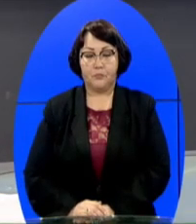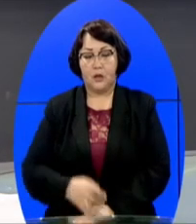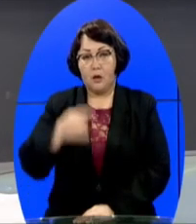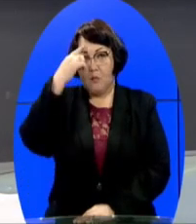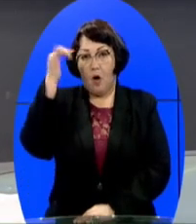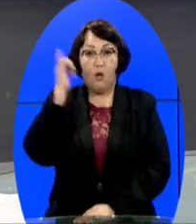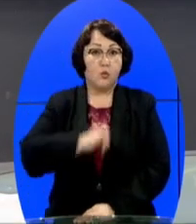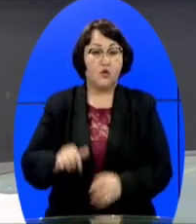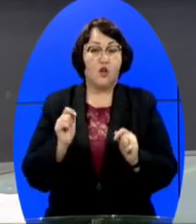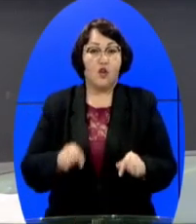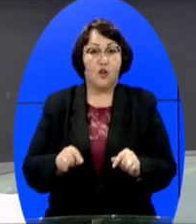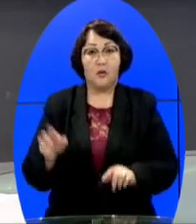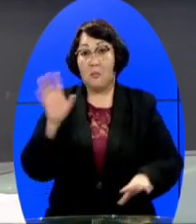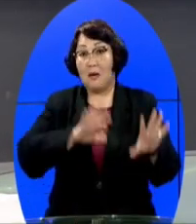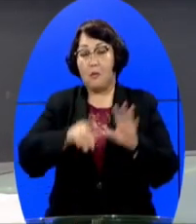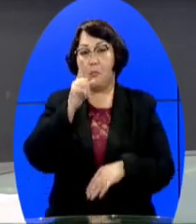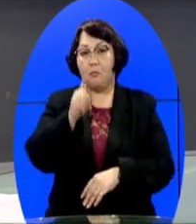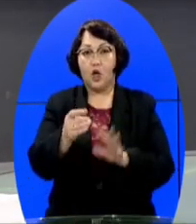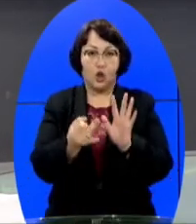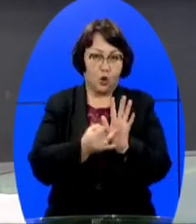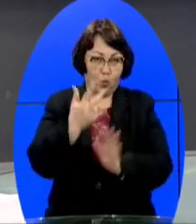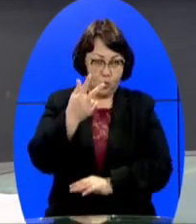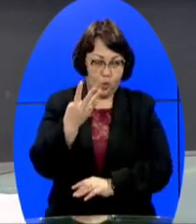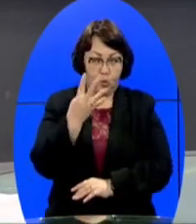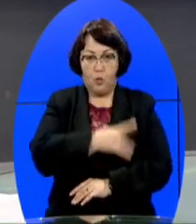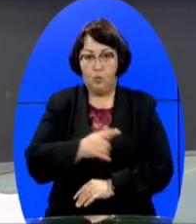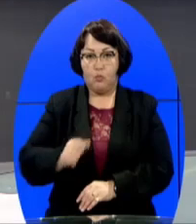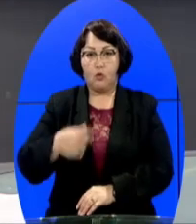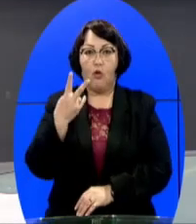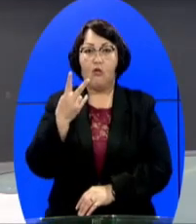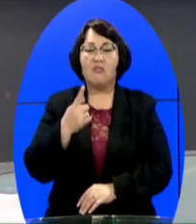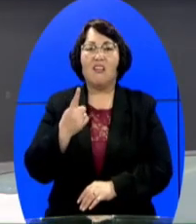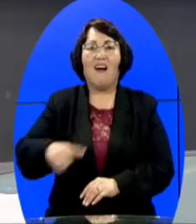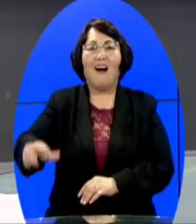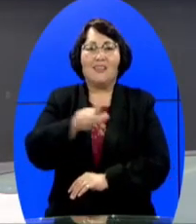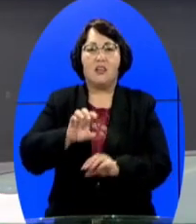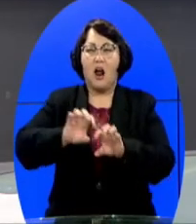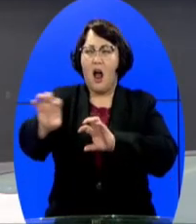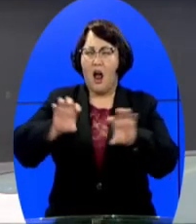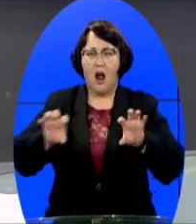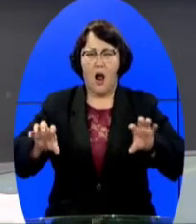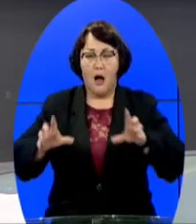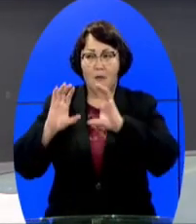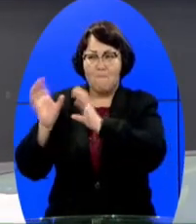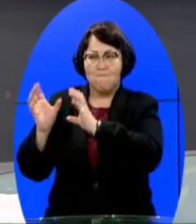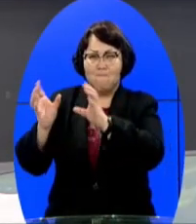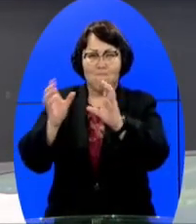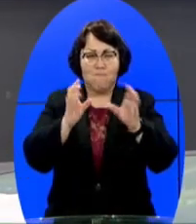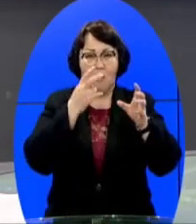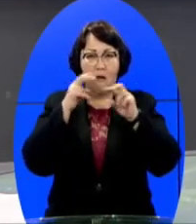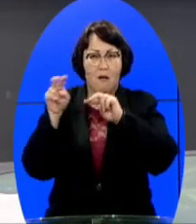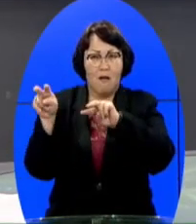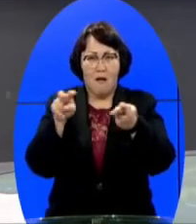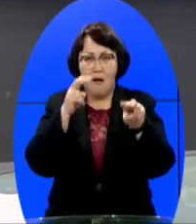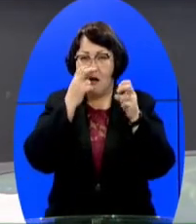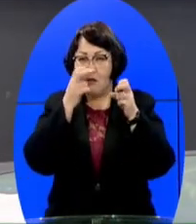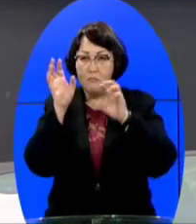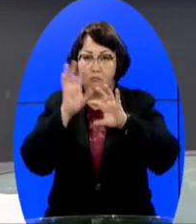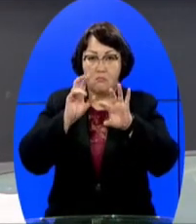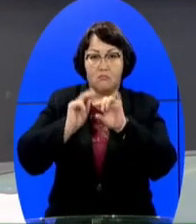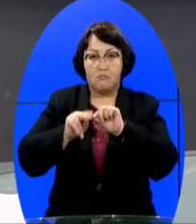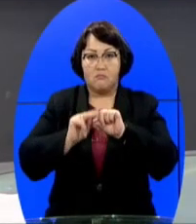Манай улсын хэмжээнд өнөөдрийн байдлаар 1734 хүнийг 21 цэгт тусгаарлан ажиглалтыг хийж байна. Тусгаарлалтанд байгаа хүмүүсийн орчин нөхцөл